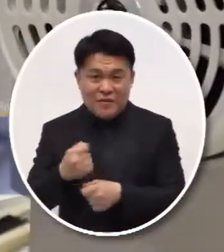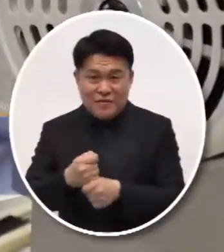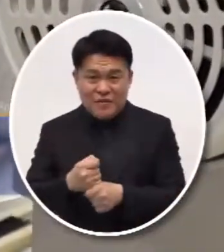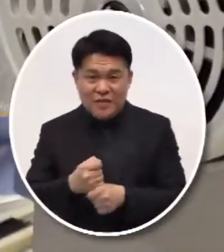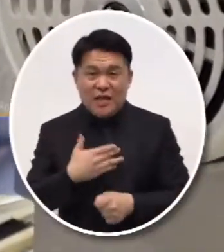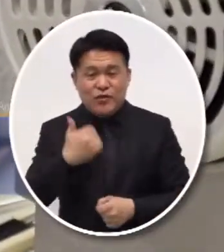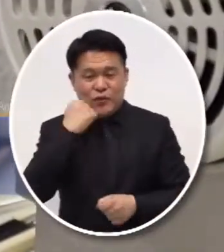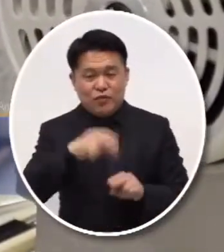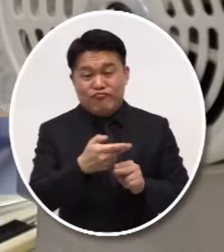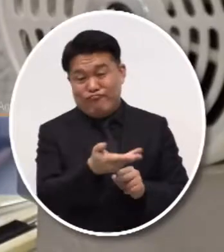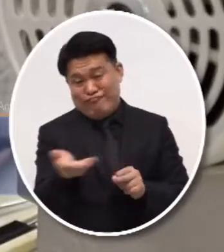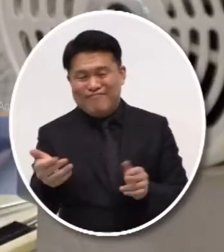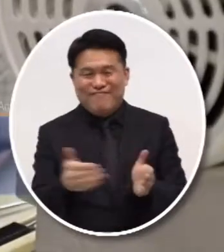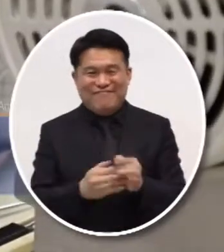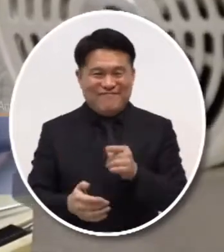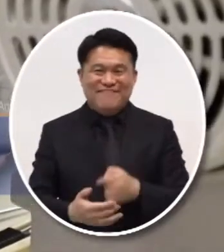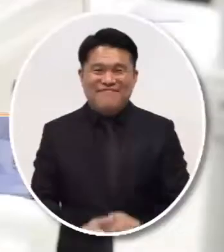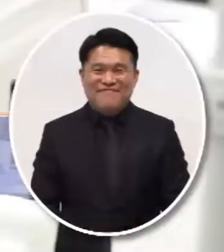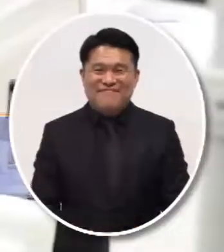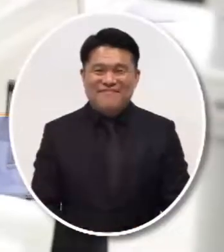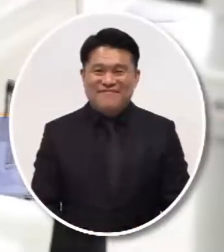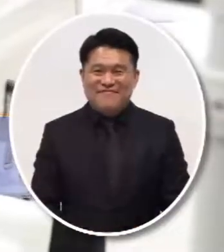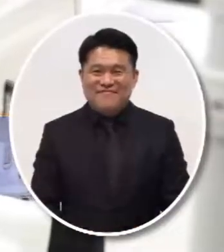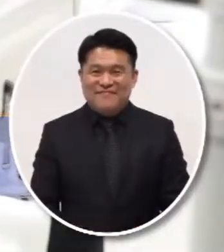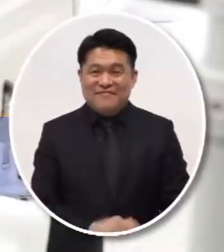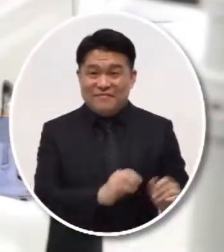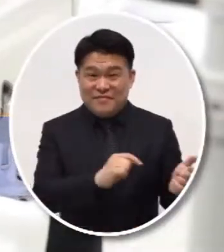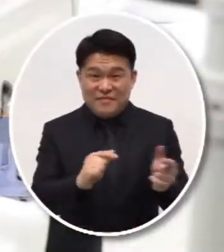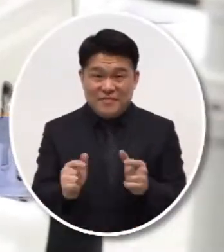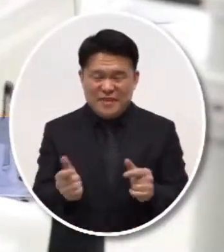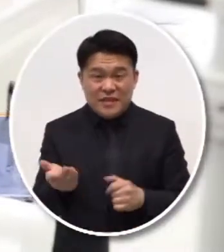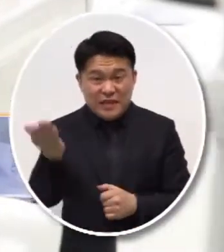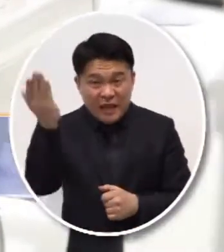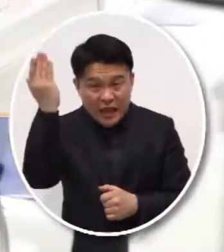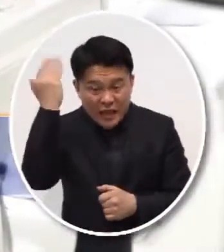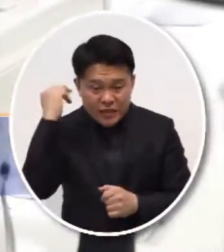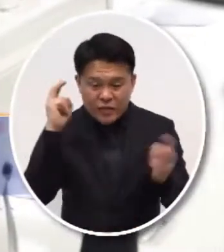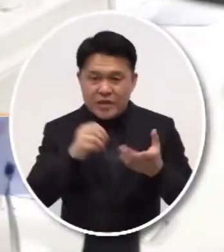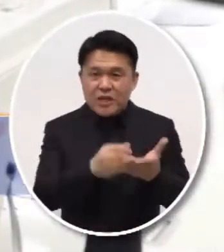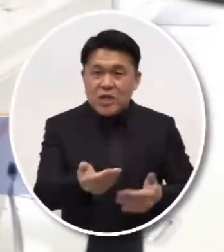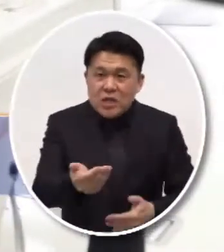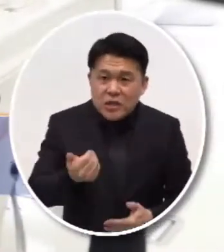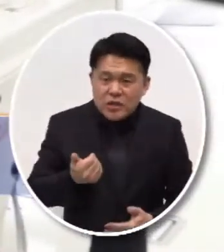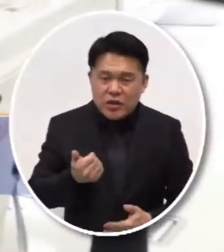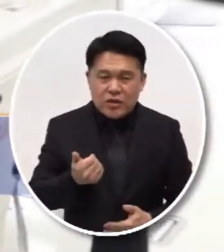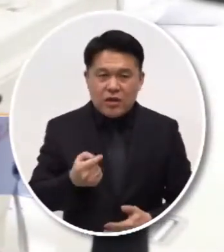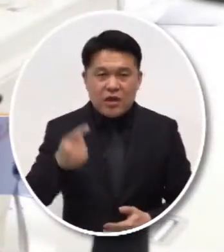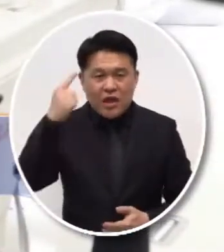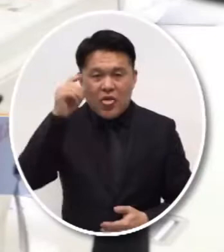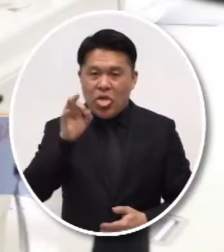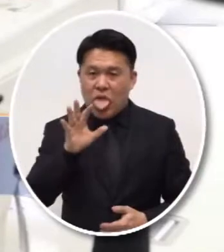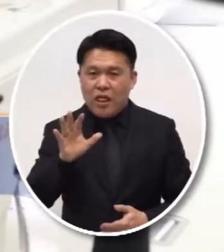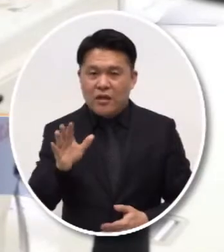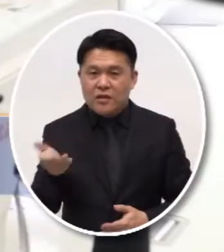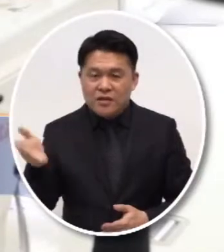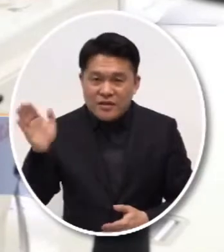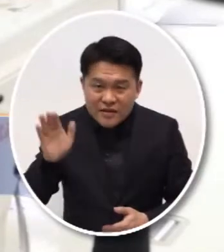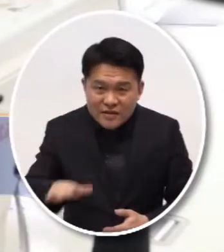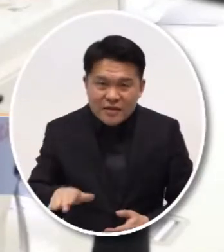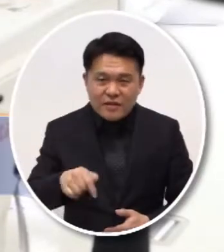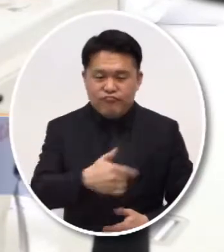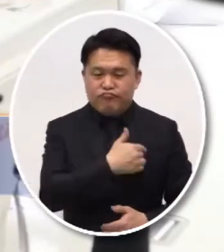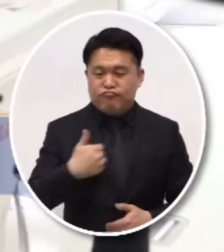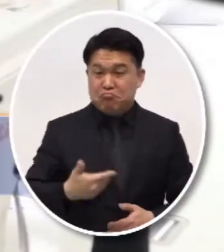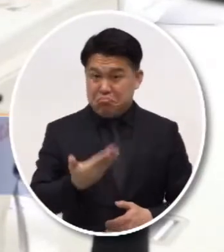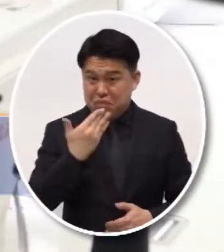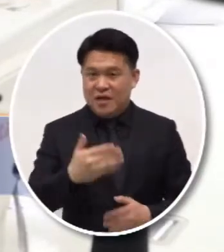소품 지인들에게 선물하고 그랬거든요. 그러니까 이런 것들을 예전에는 행복모아에 들어오기 전까지는 꿈도 못 꿨던 일들을 여기서는 충분히